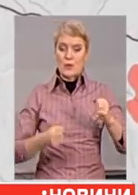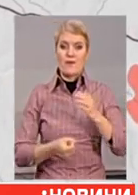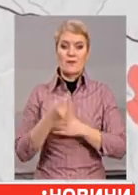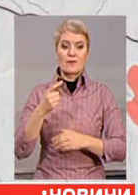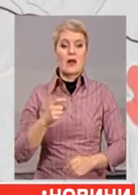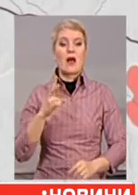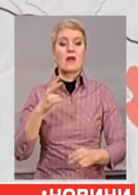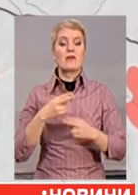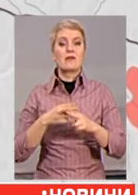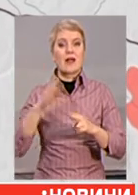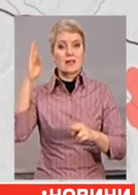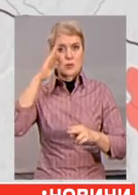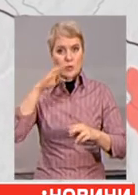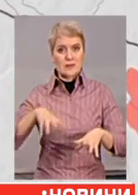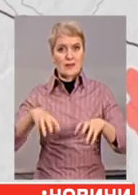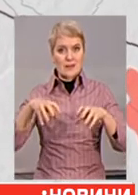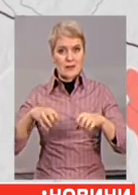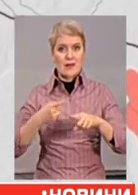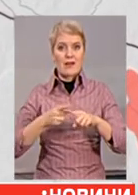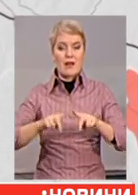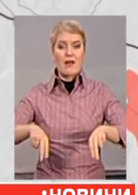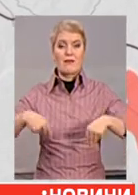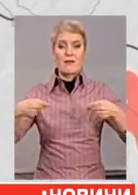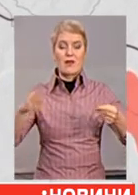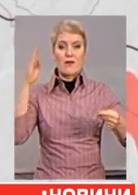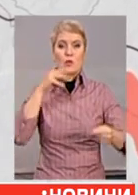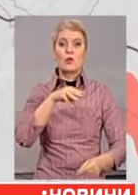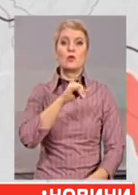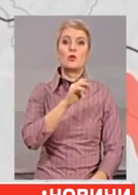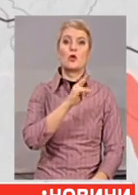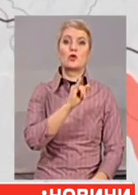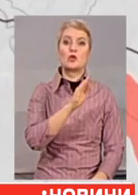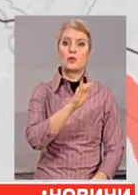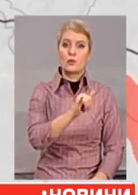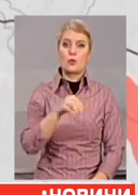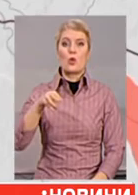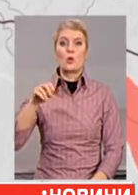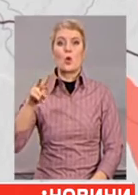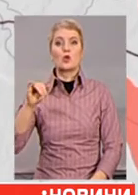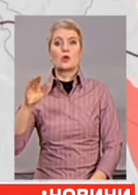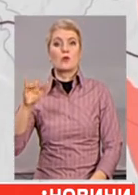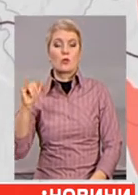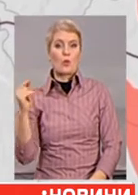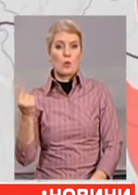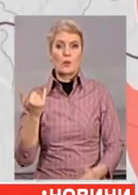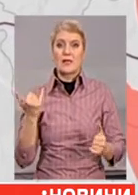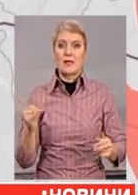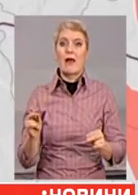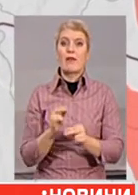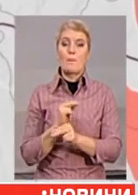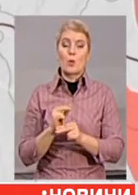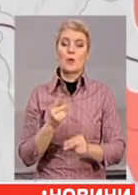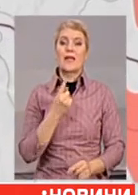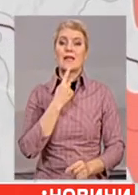Занівська насосна станція. Вона подавала воду на Тошківку і Тошківку-1. Нині ремонтники намагаються відновити